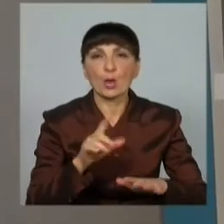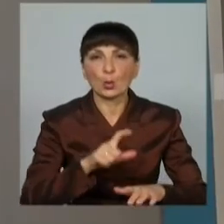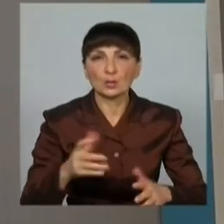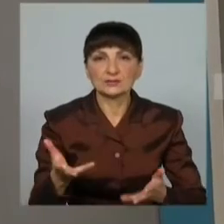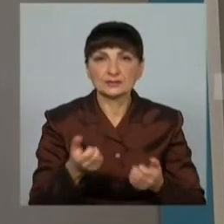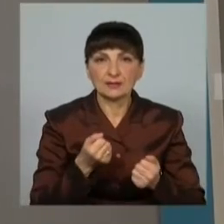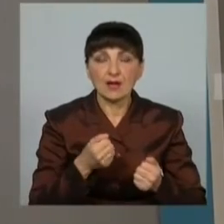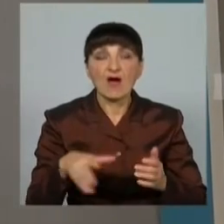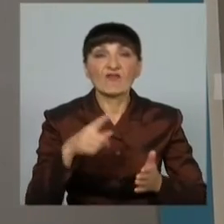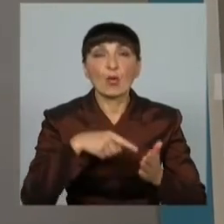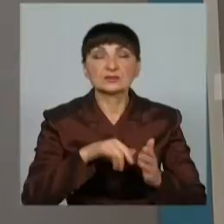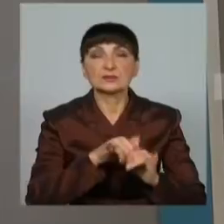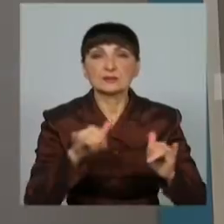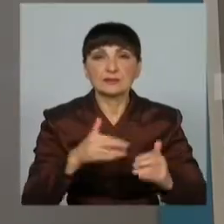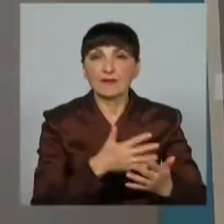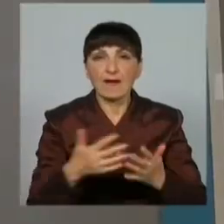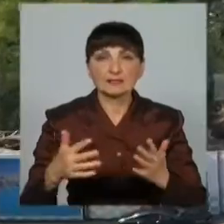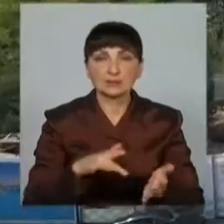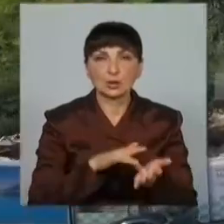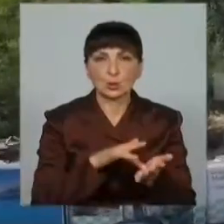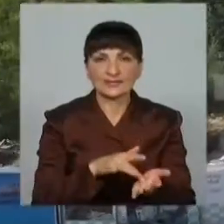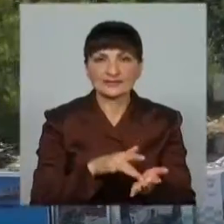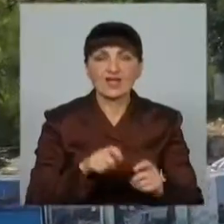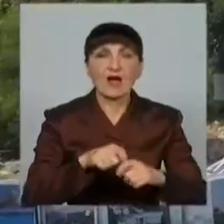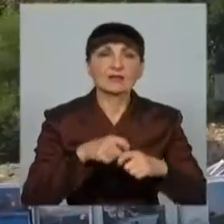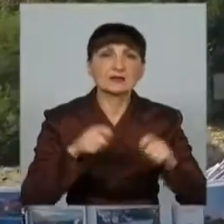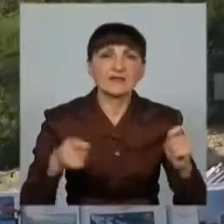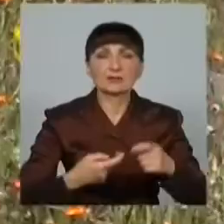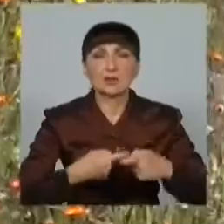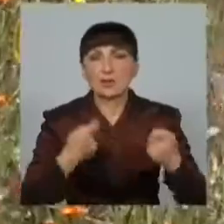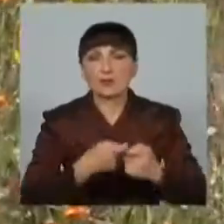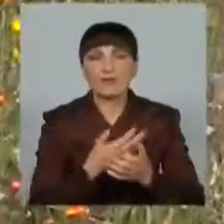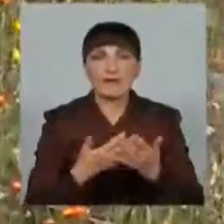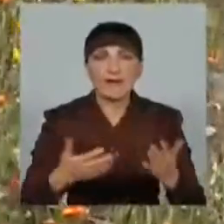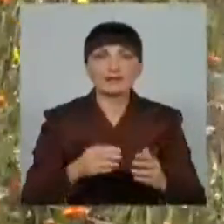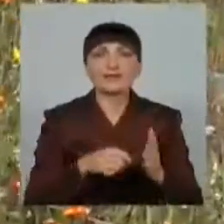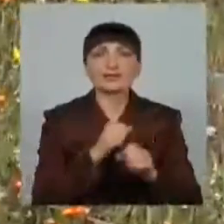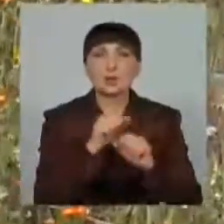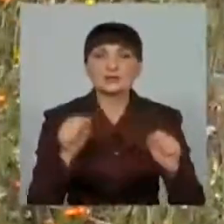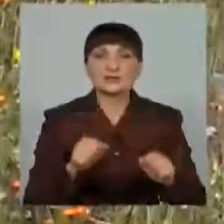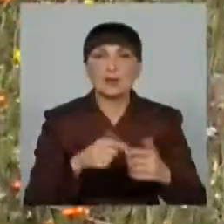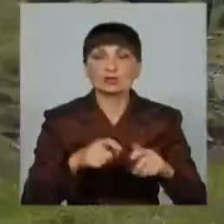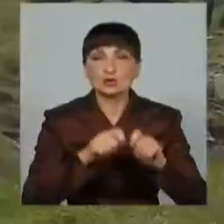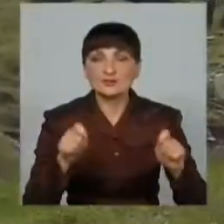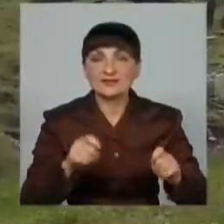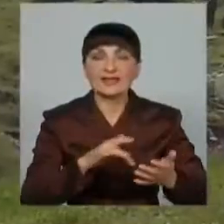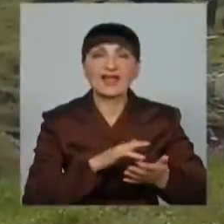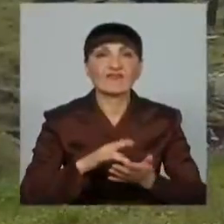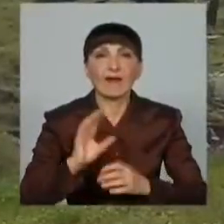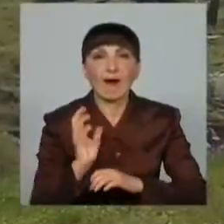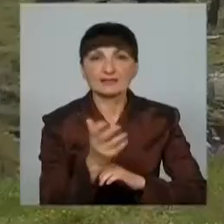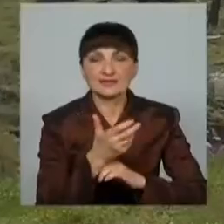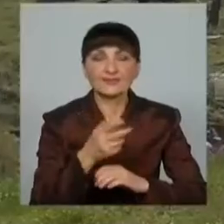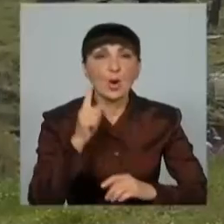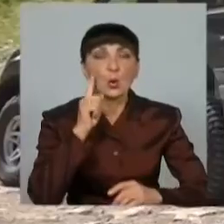городе проводится комплексная работа по развитию туризма. Открываются отели и хостелы, создана система навигации по городу, удобные маршруты в